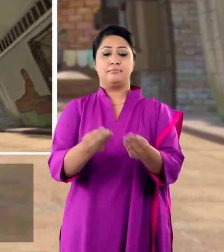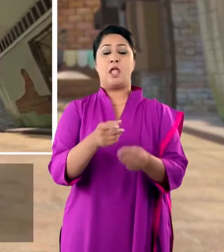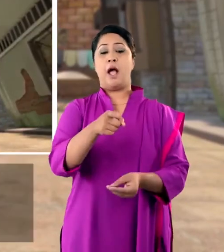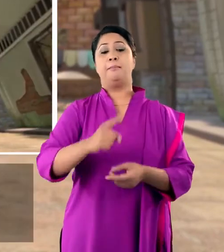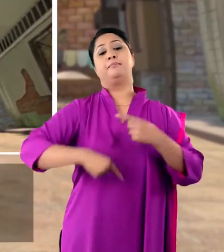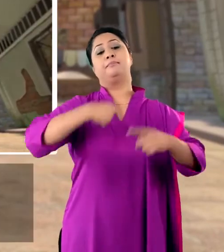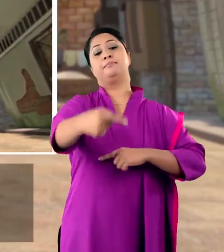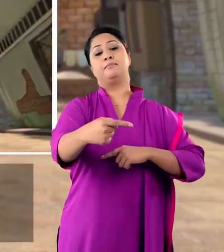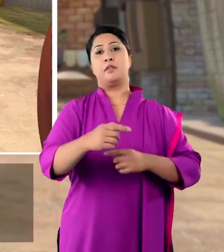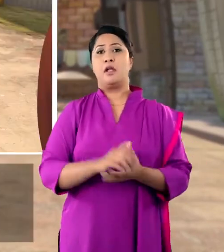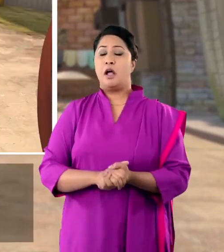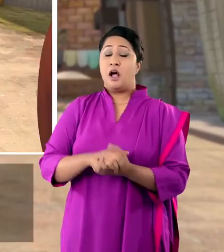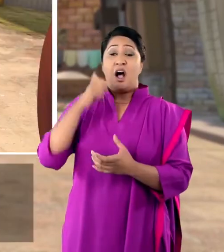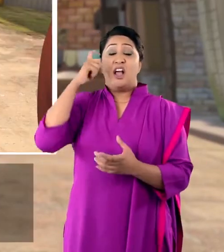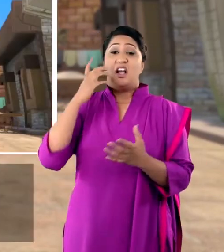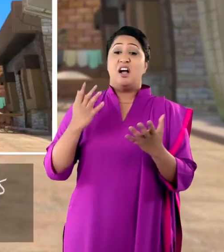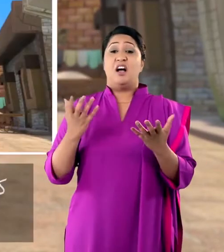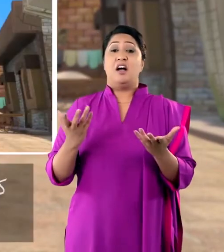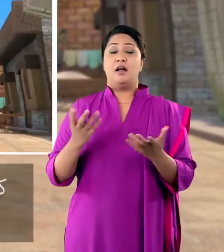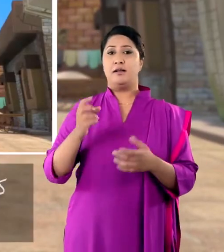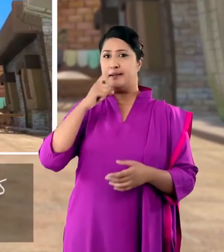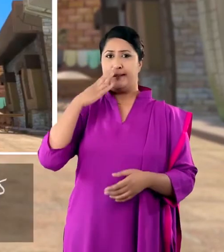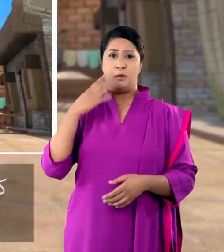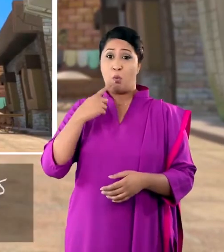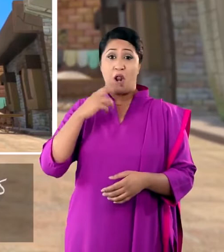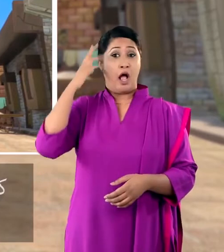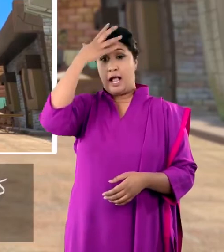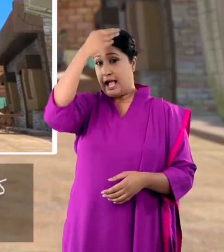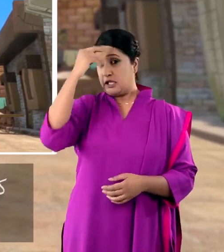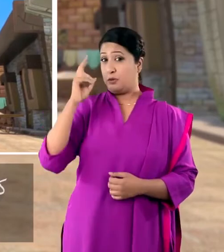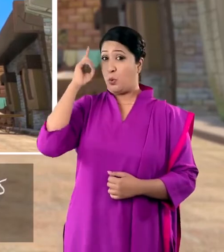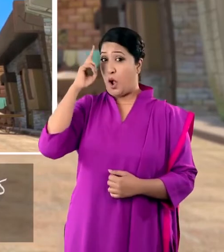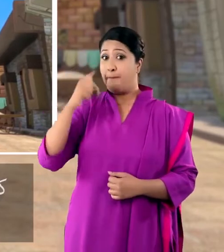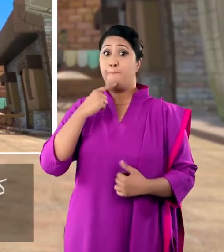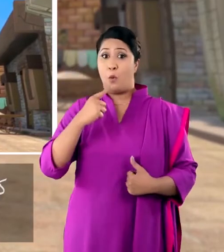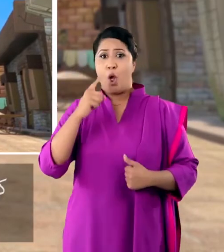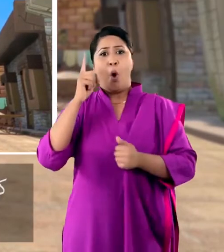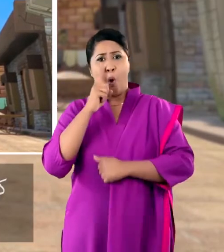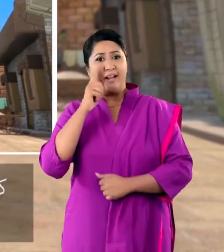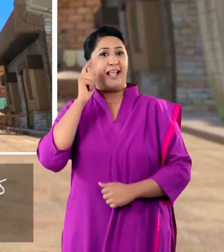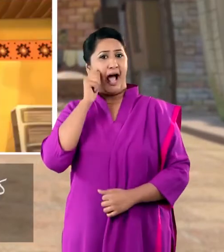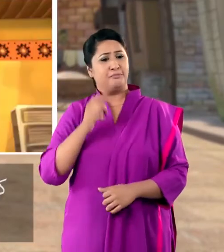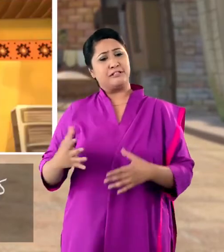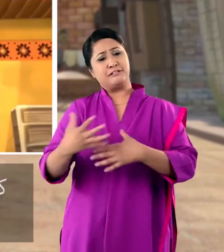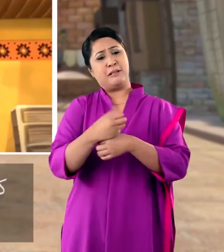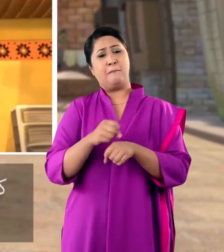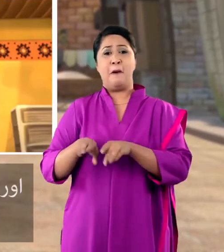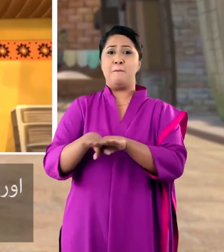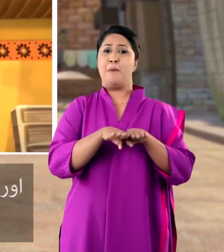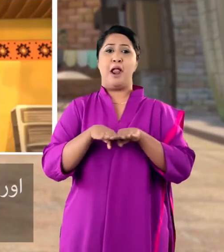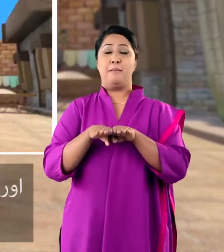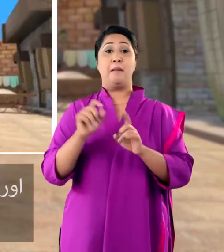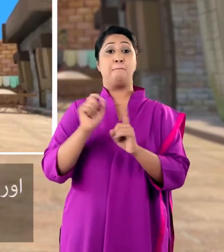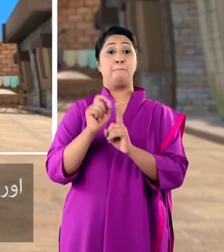अली, अब तुम्हारी बात। लेकिन कोई लेकिन नहीं, कायद ने जब पाकिस्तान का ख्वाब देखा था तो उसमें मर्द और